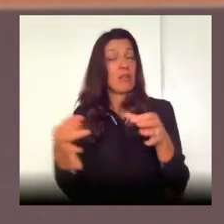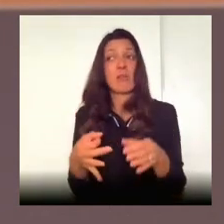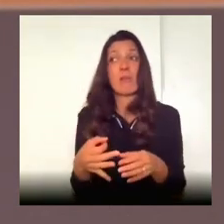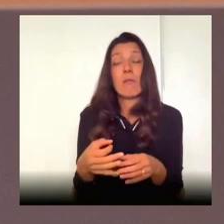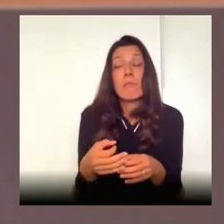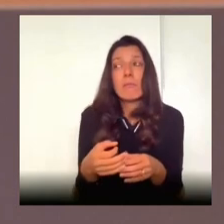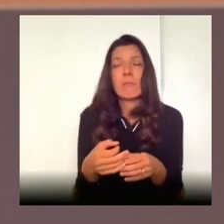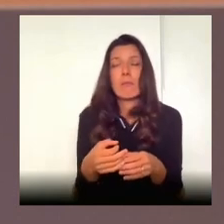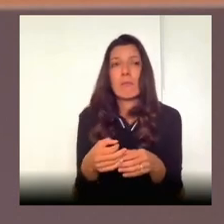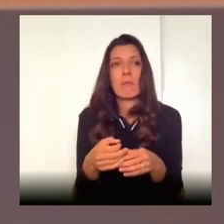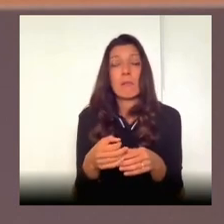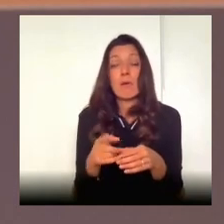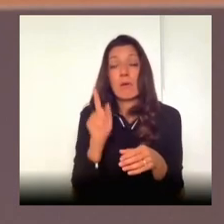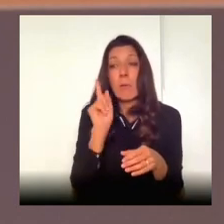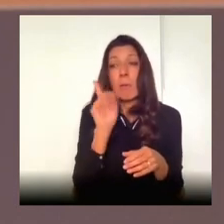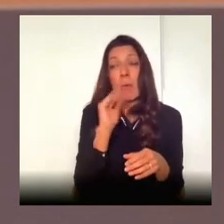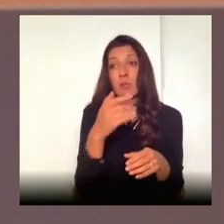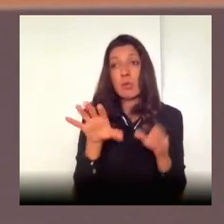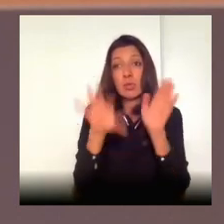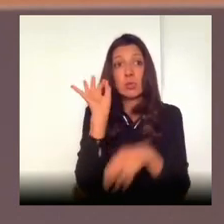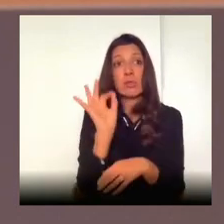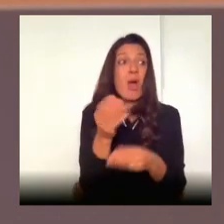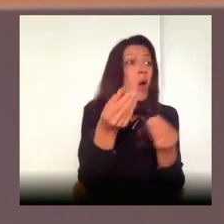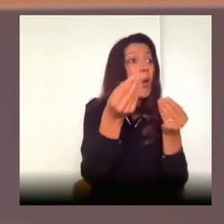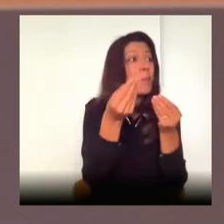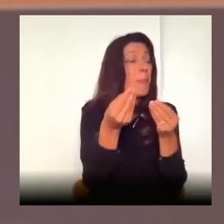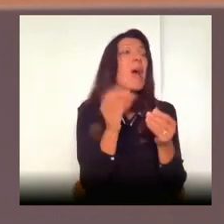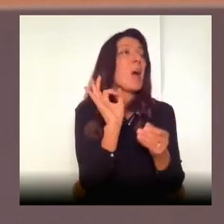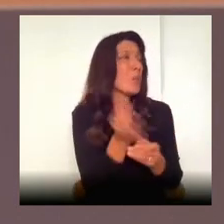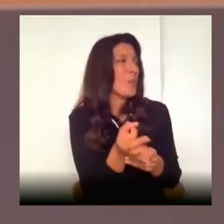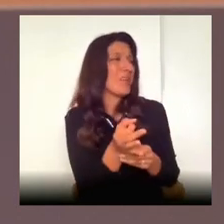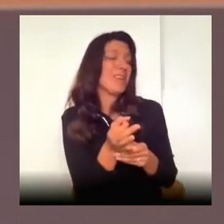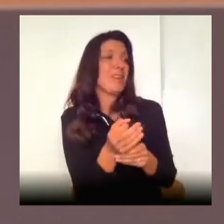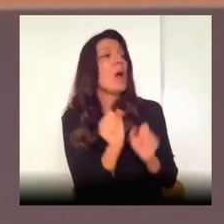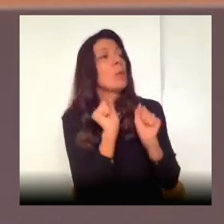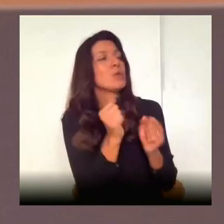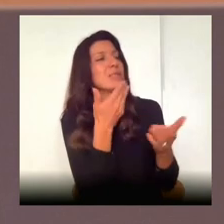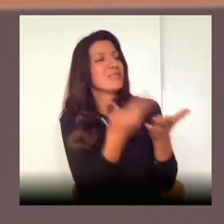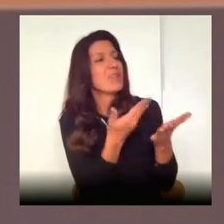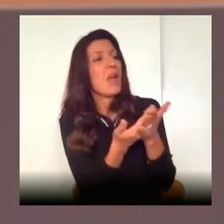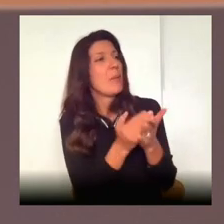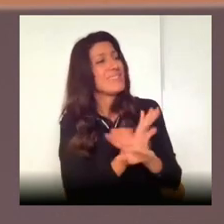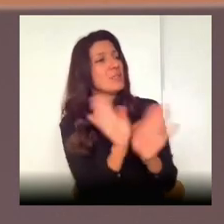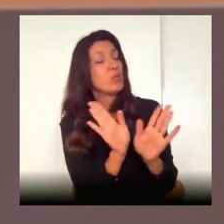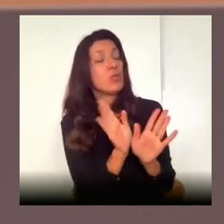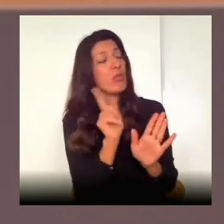un petit peu, vous allez pouvoir faire ça, il faudra vous en contenter. Non, on n'a pas